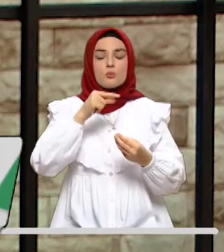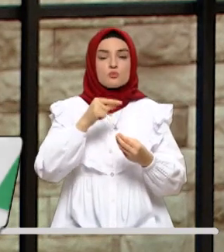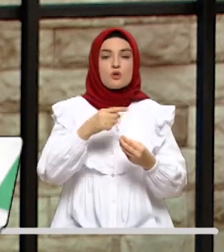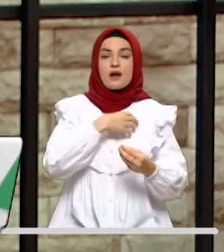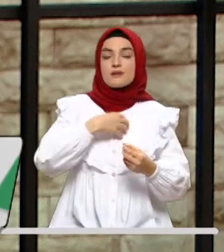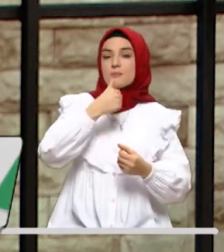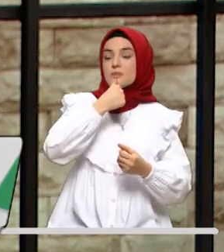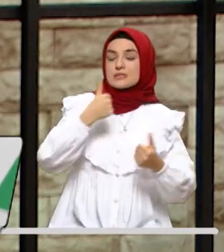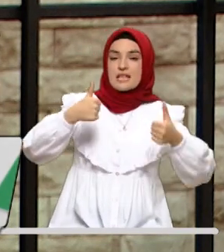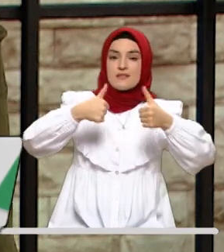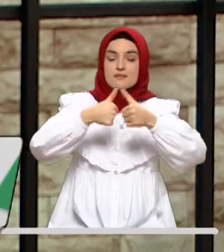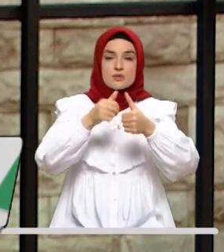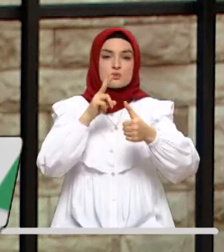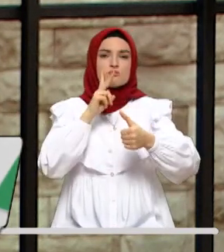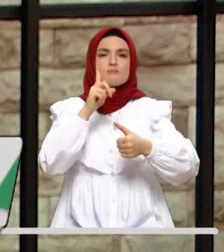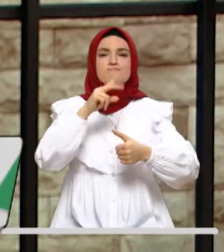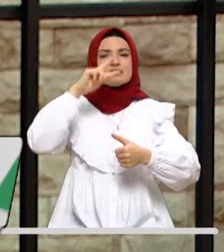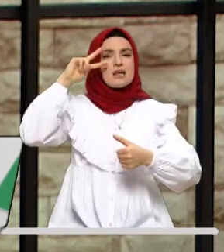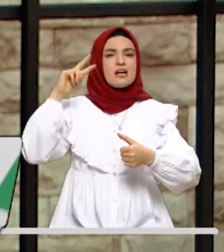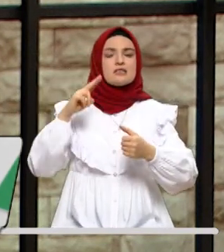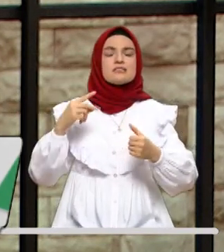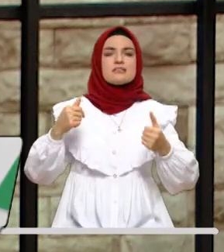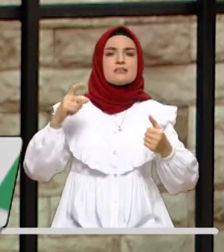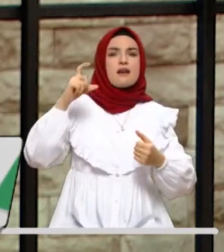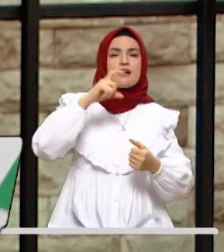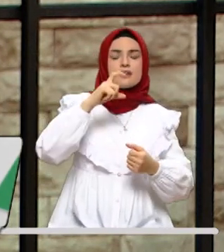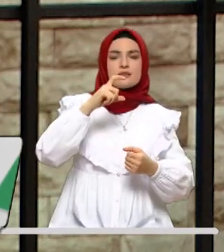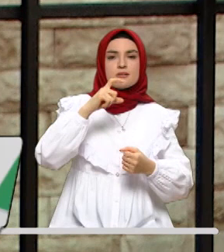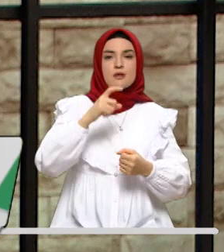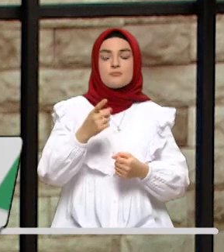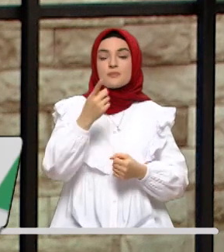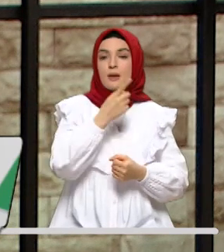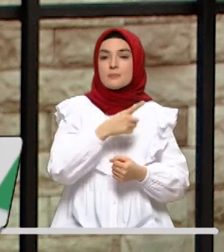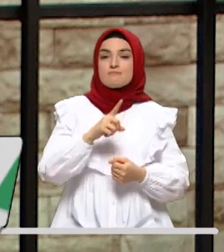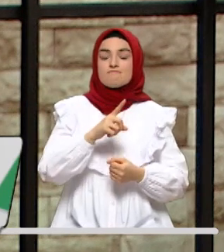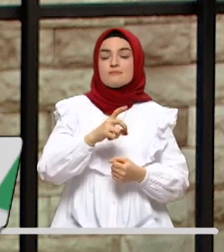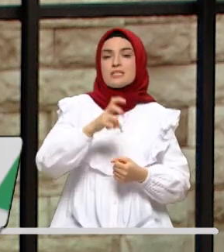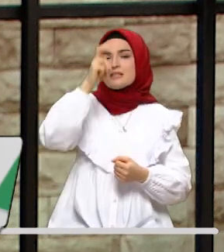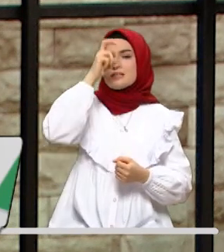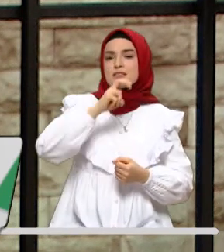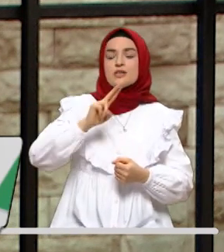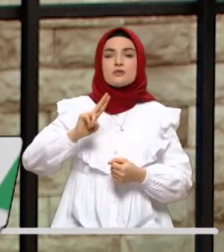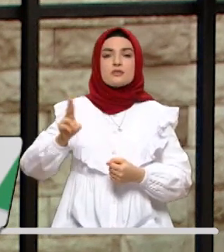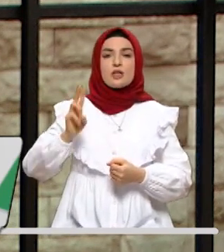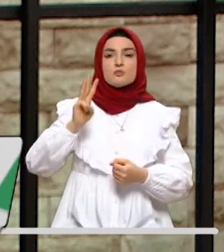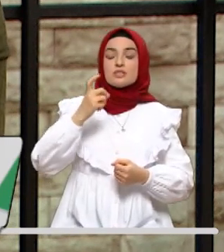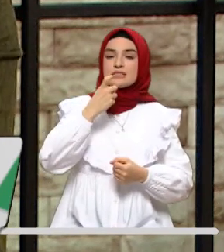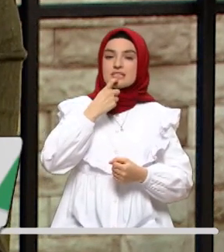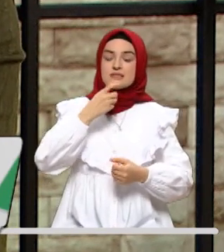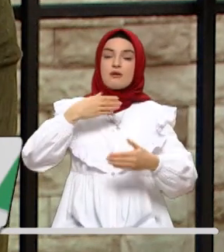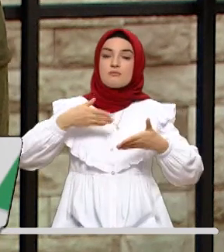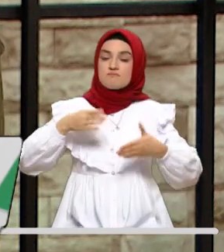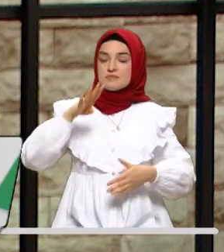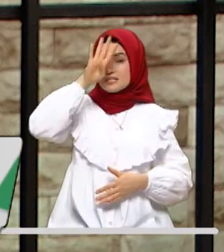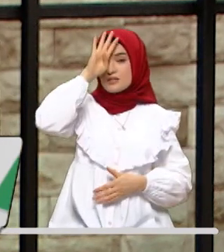neticesinde bir Aralık ayında 1873 yılında İstanbul'da Fatih'te dünyaya gelir. Hı hı. Babasının